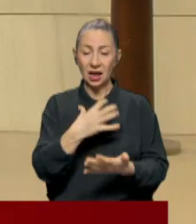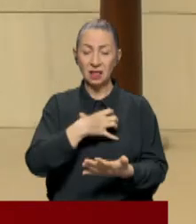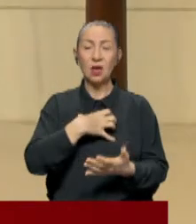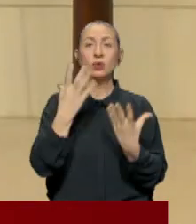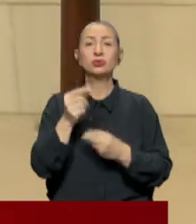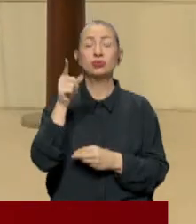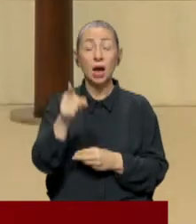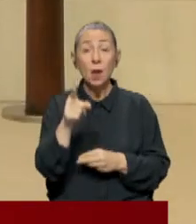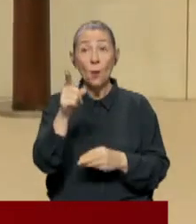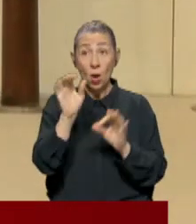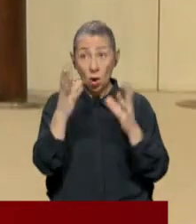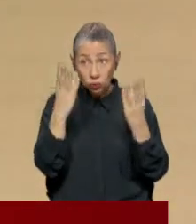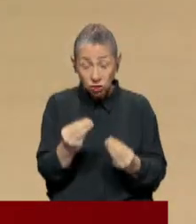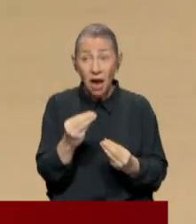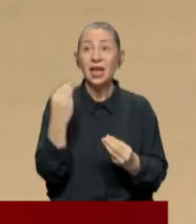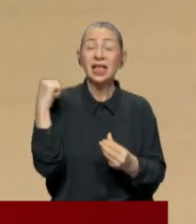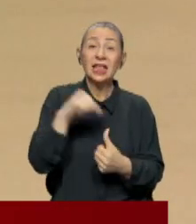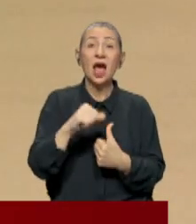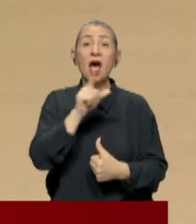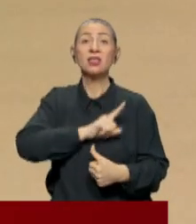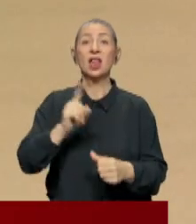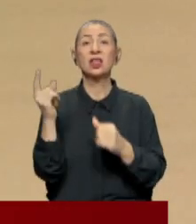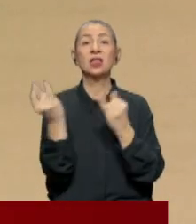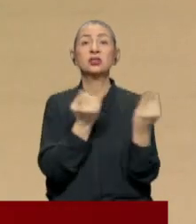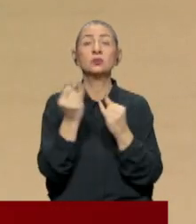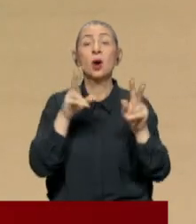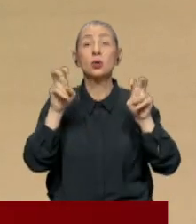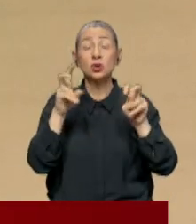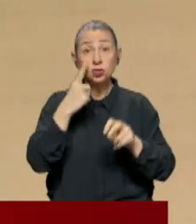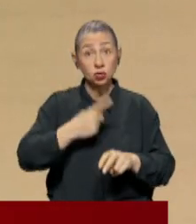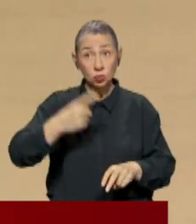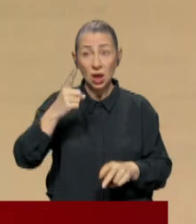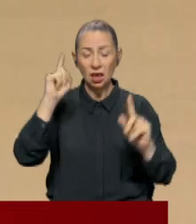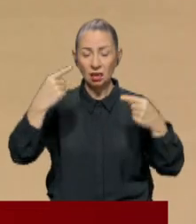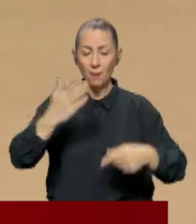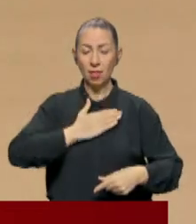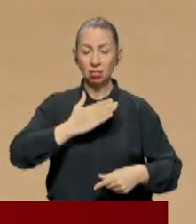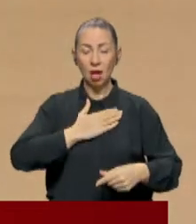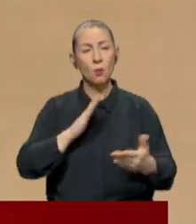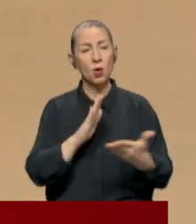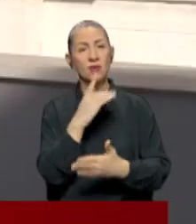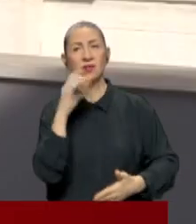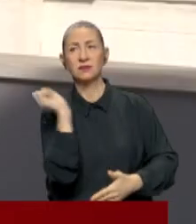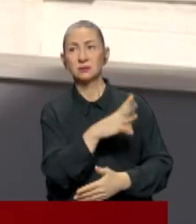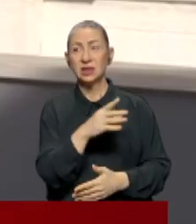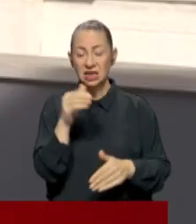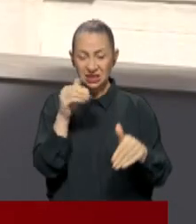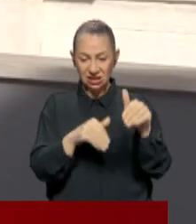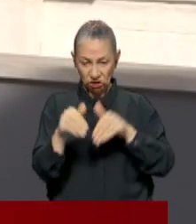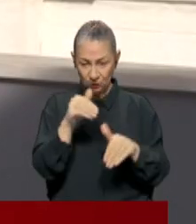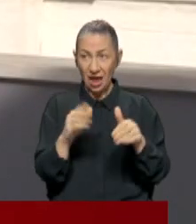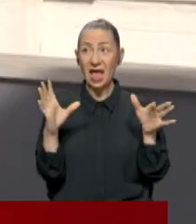seçime gidilecek. Bu durumda da Erdoğan'ın yeniden adaylığı tartışma konusu. Cumhurbaşkanı yetki bende diyerek muhalefete hedef almıştı.